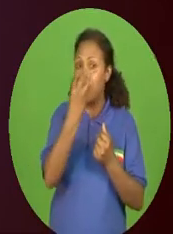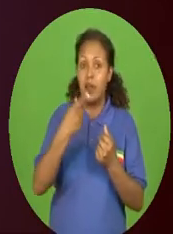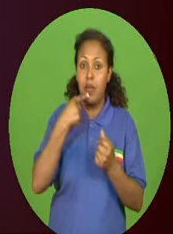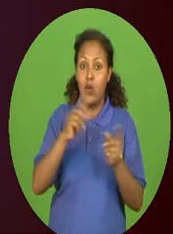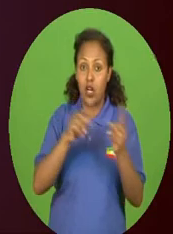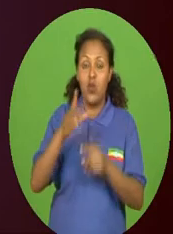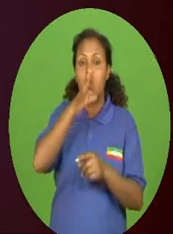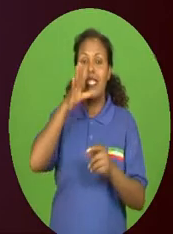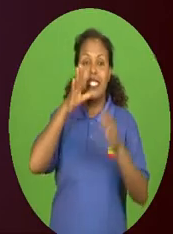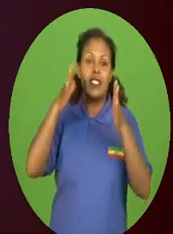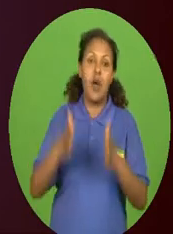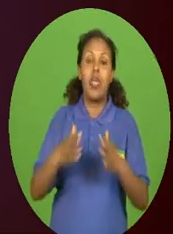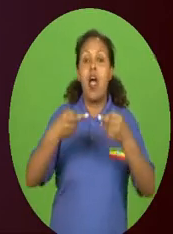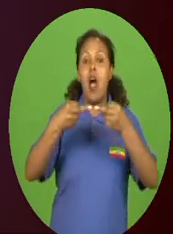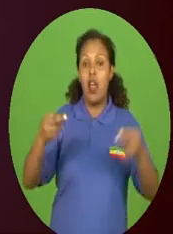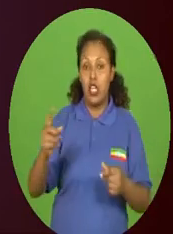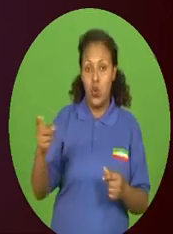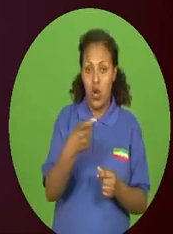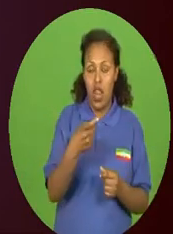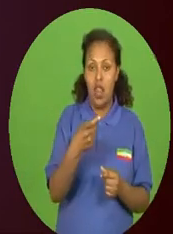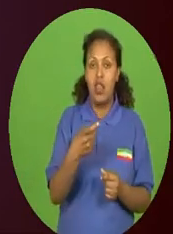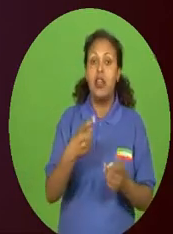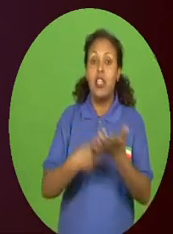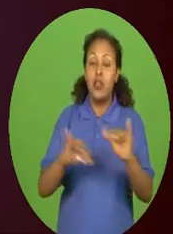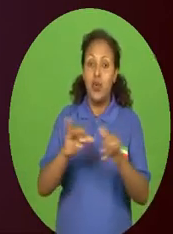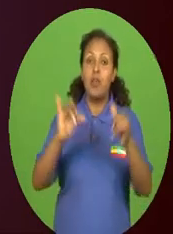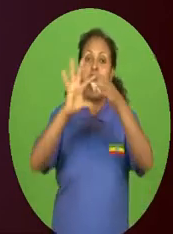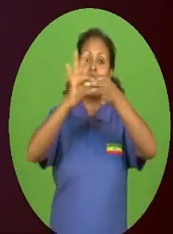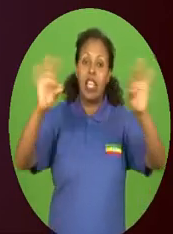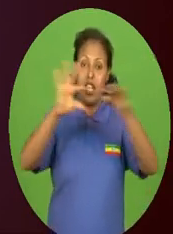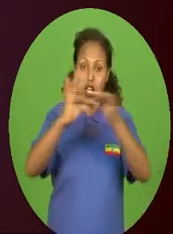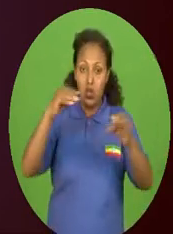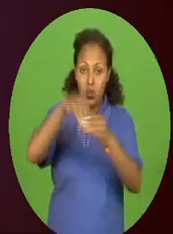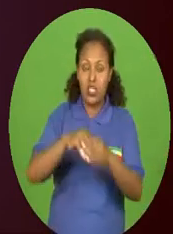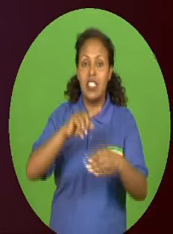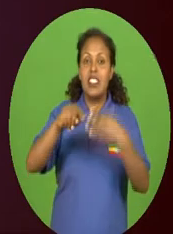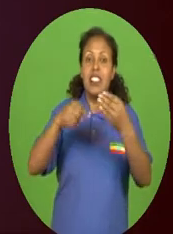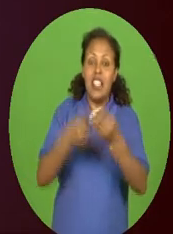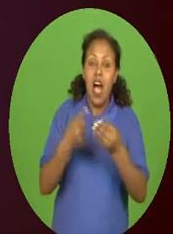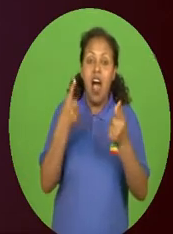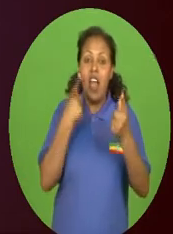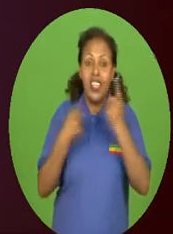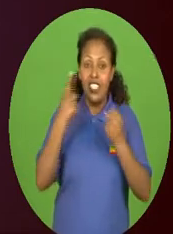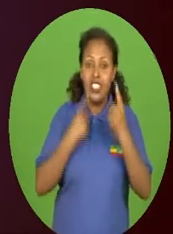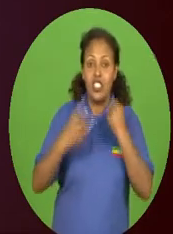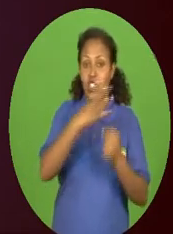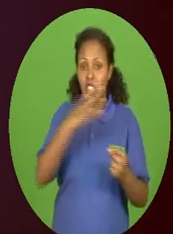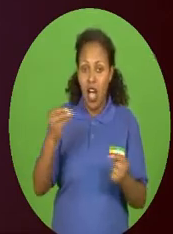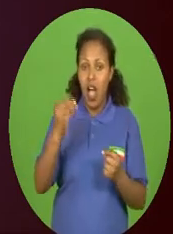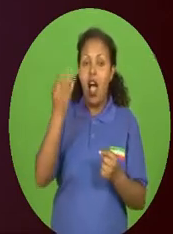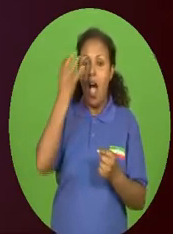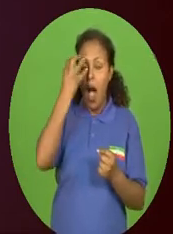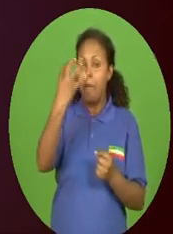አበጠ የሚለው ደግሞ ግሳዊ ሐረግ ይሆናል። እንዲሁም በአረፍተ ነገሩ ውስጥ ስላለቀሰች